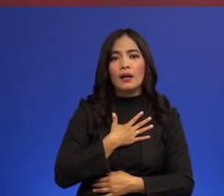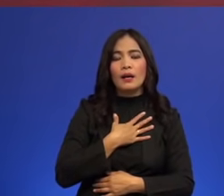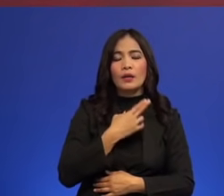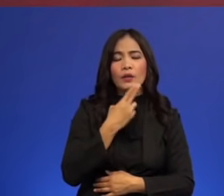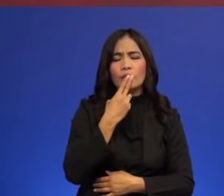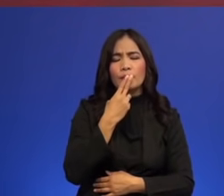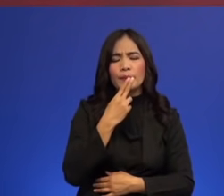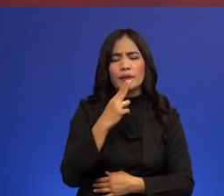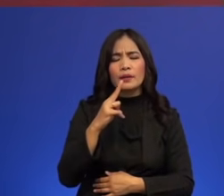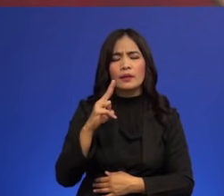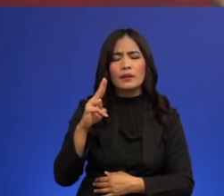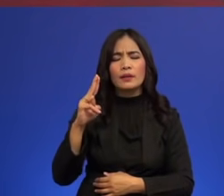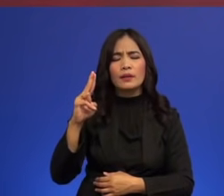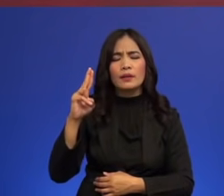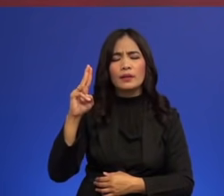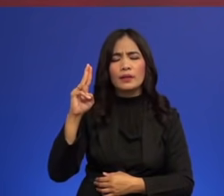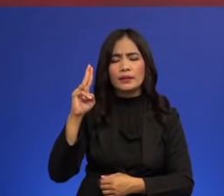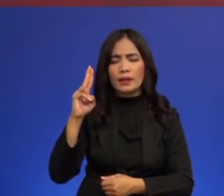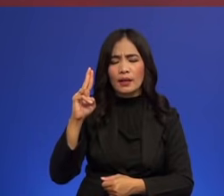Aku